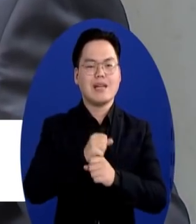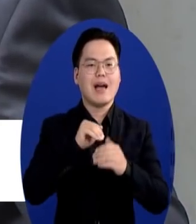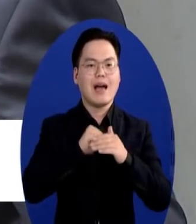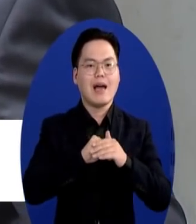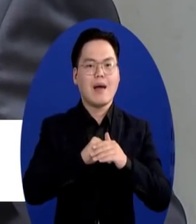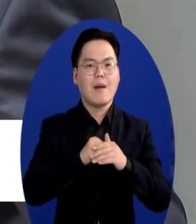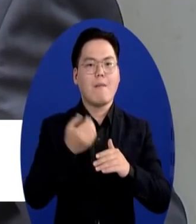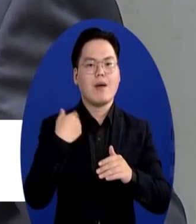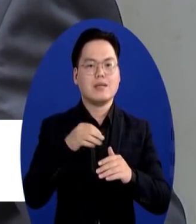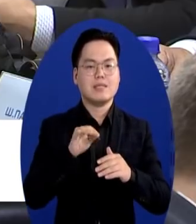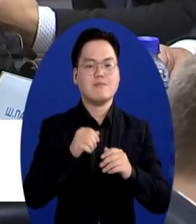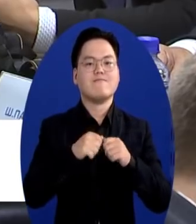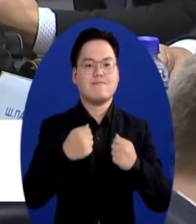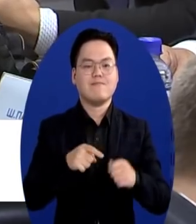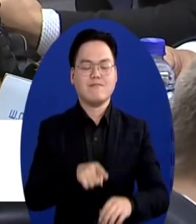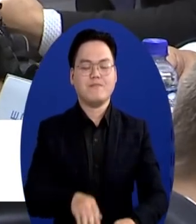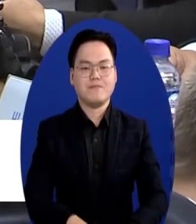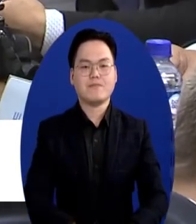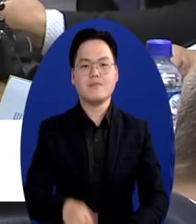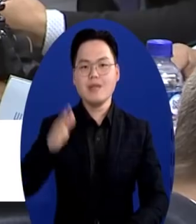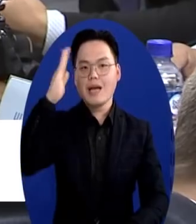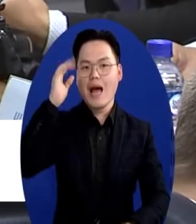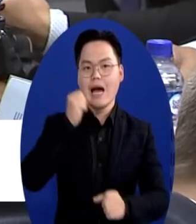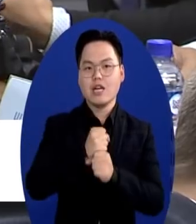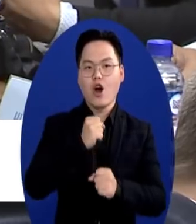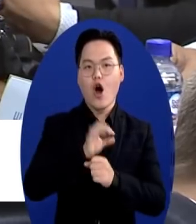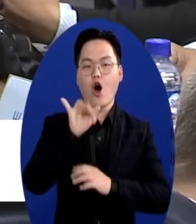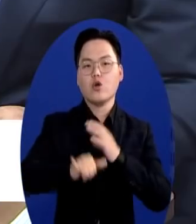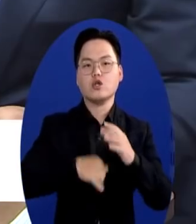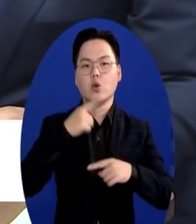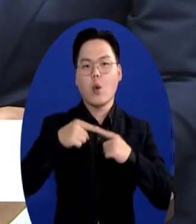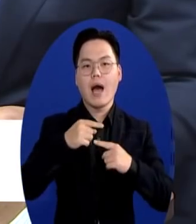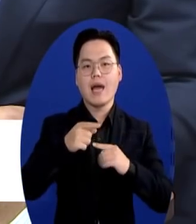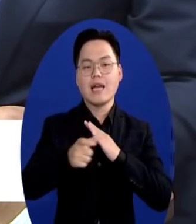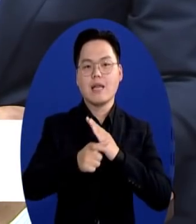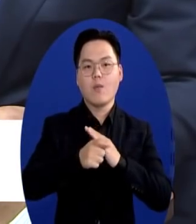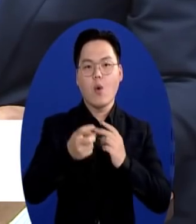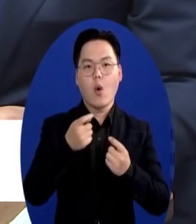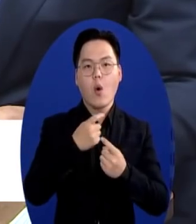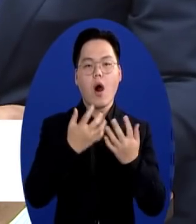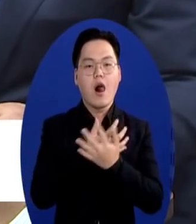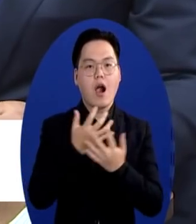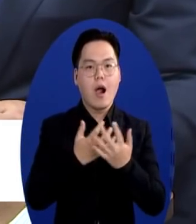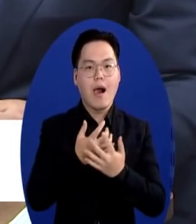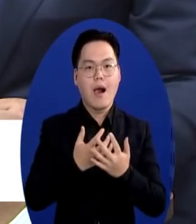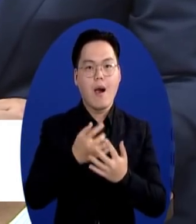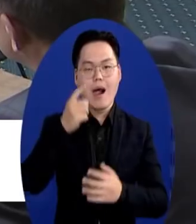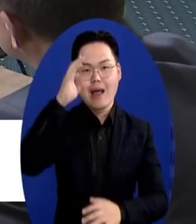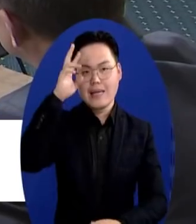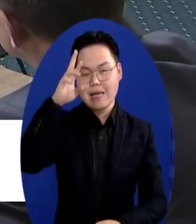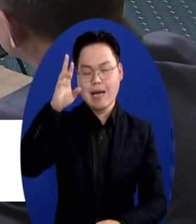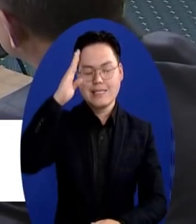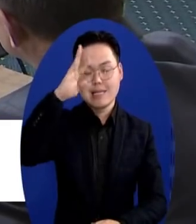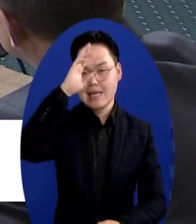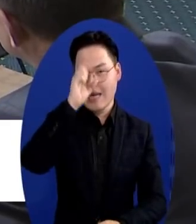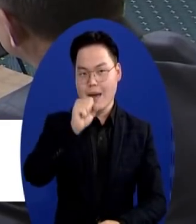намжуул байдал эвдэгцэн түүхтэй юм. Энэхүү цэргийн ажиллагааны тухай олон улсын эрдэм шинжилгээний хурлыг Монгол улсын батлан хамгаалахын дэд сайд Баяр Магна, Оросын холбооны